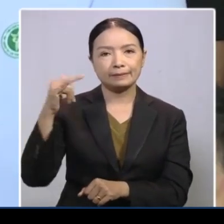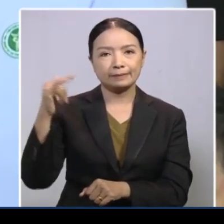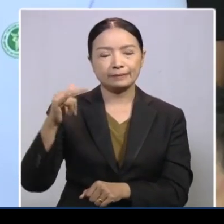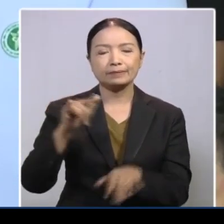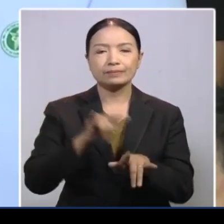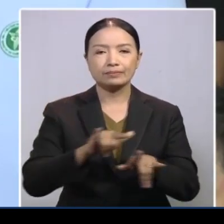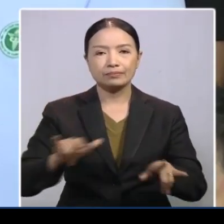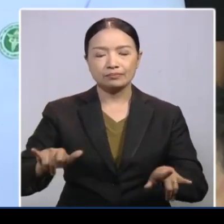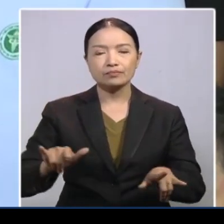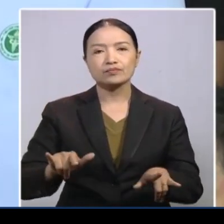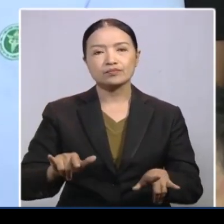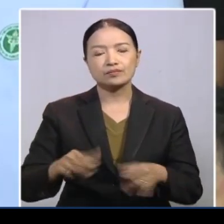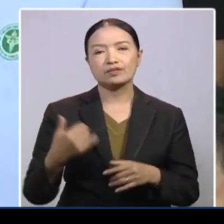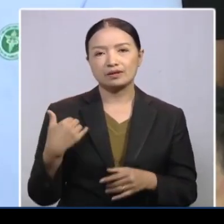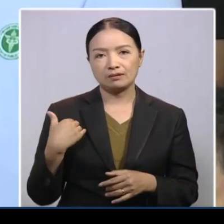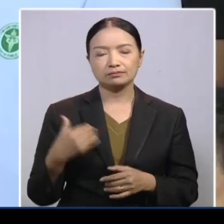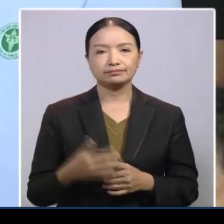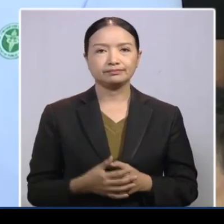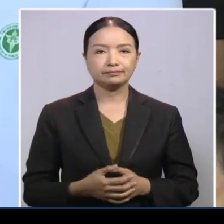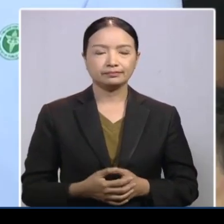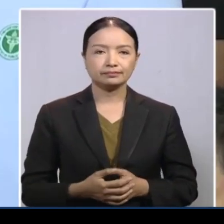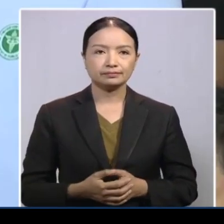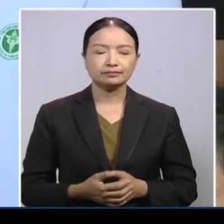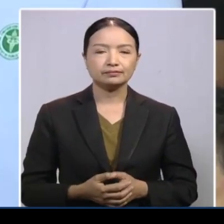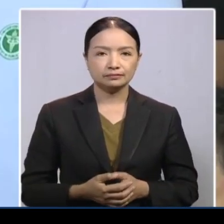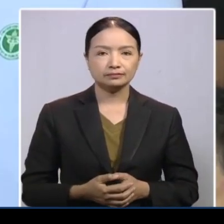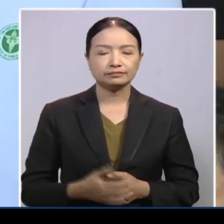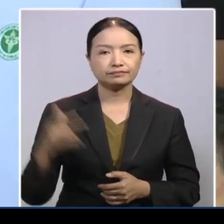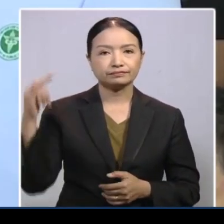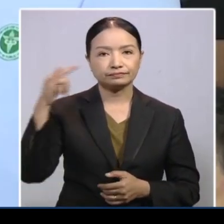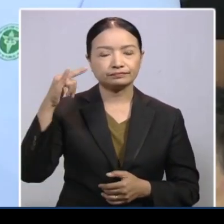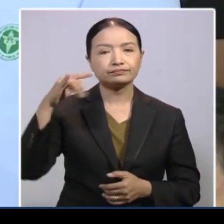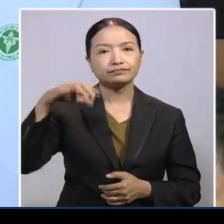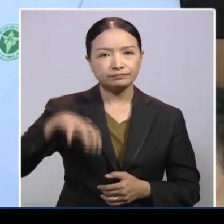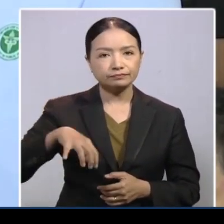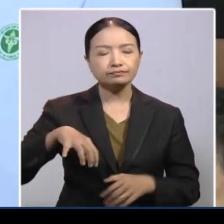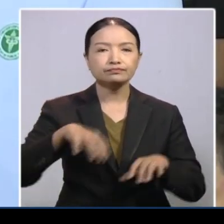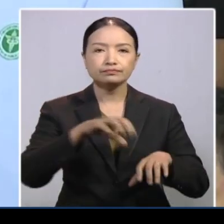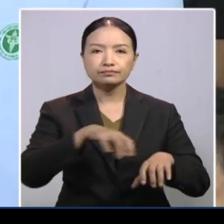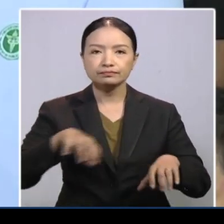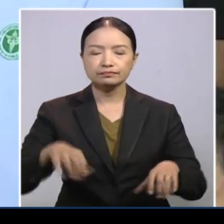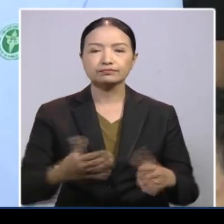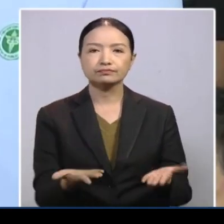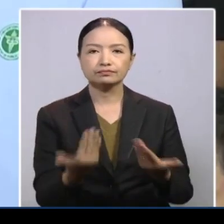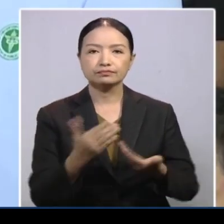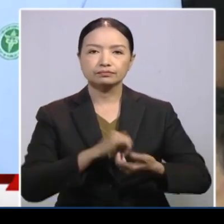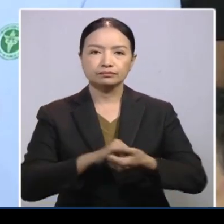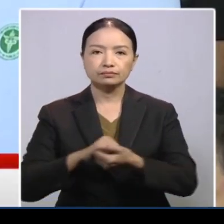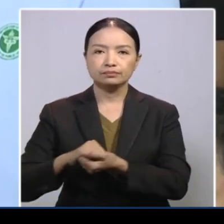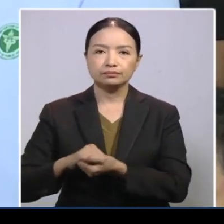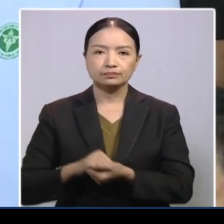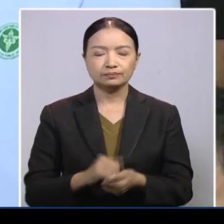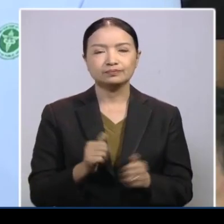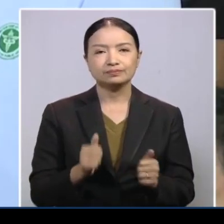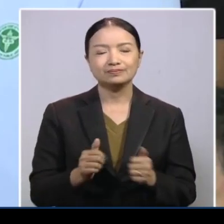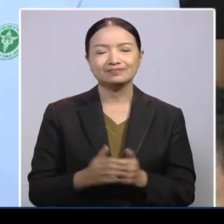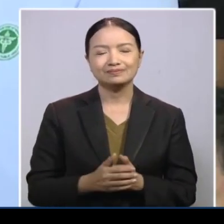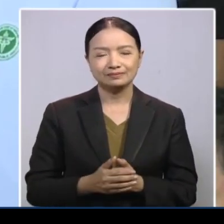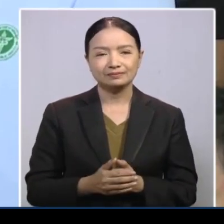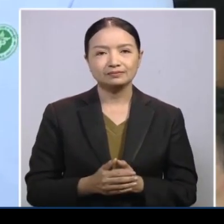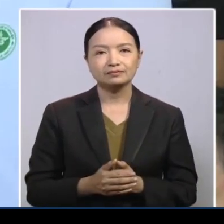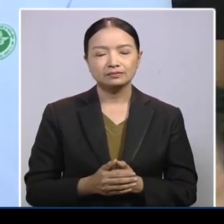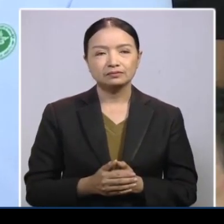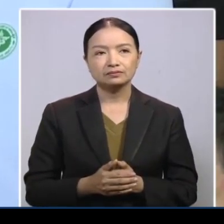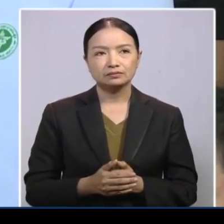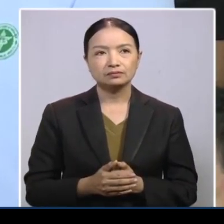ะครับหลายสายนะครับซึ่งทุกสายในของประเทศไทยนี่ก็ให้ความร่วมมืออย่างดียิ่งนะครับคิดว่าถ้า